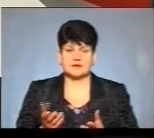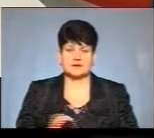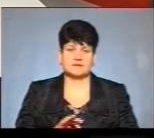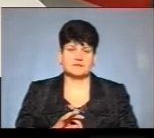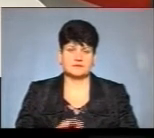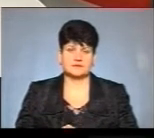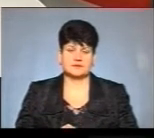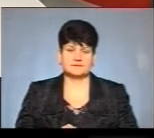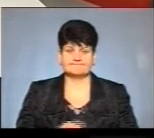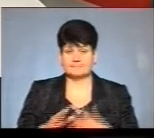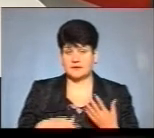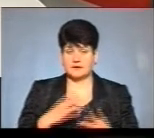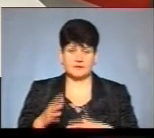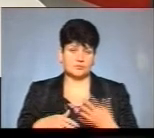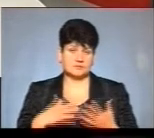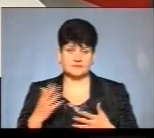ведуть хаотичні